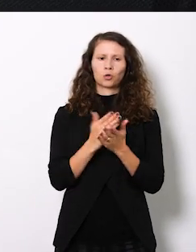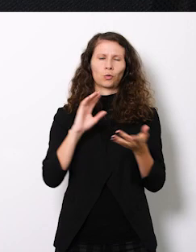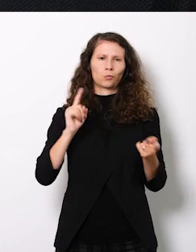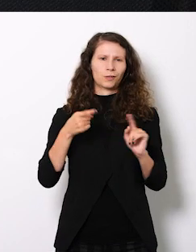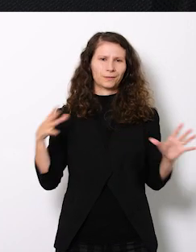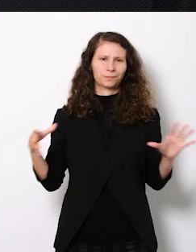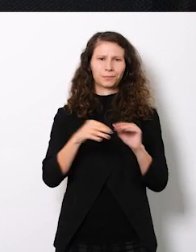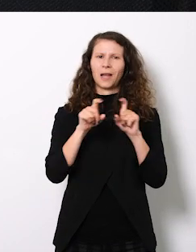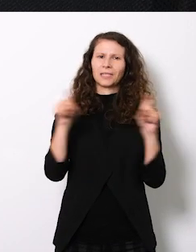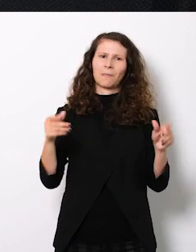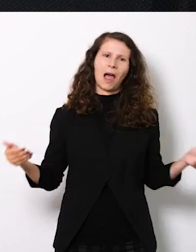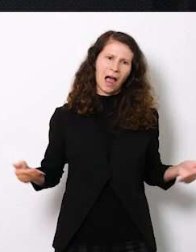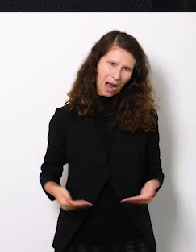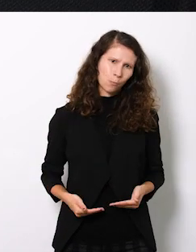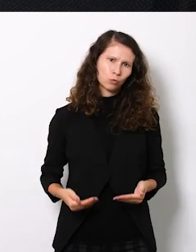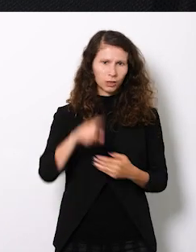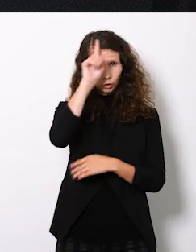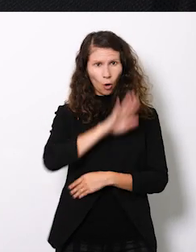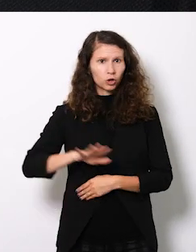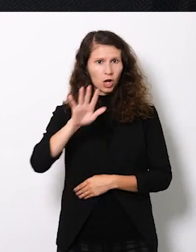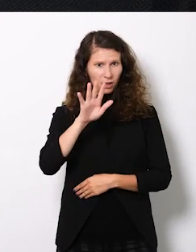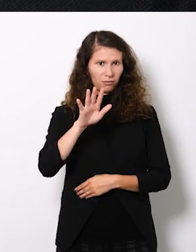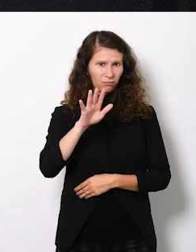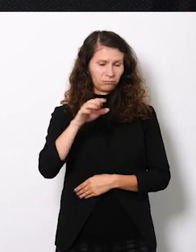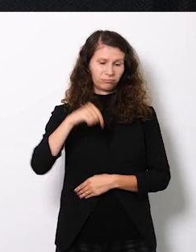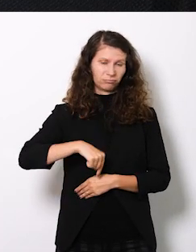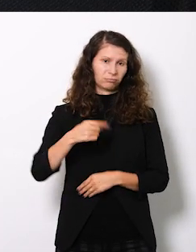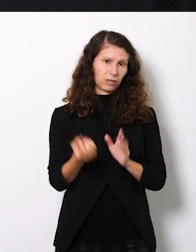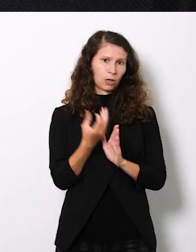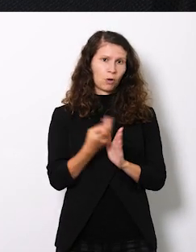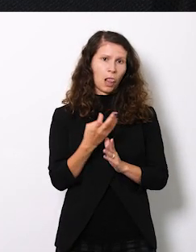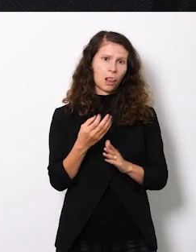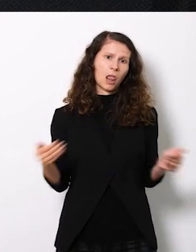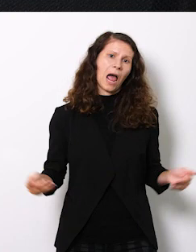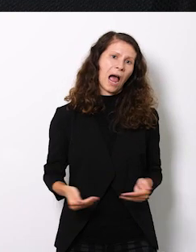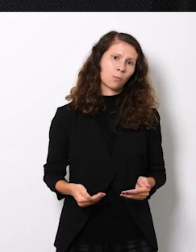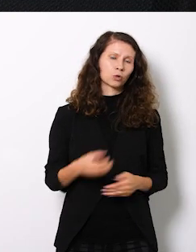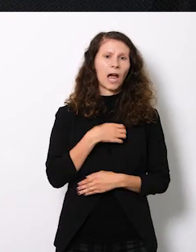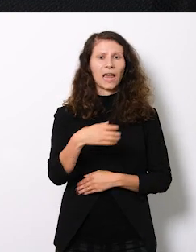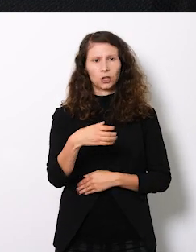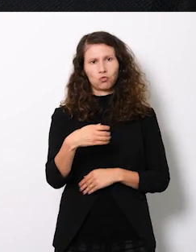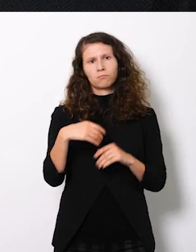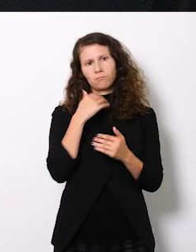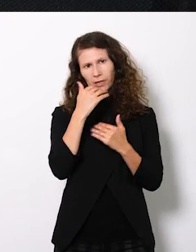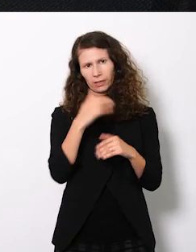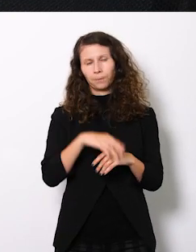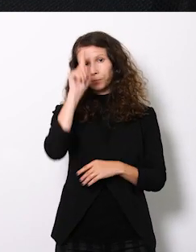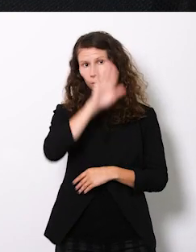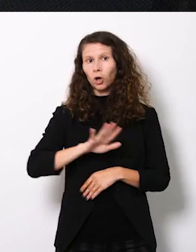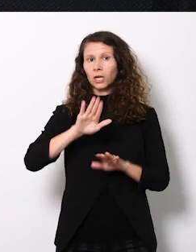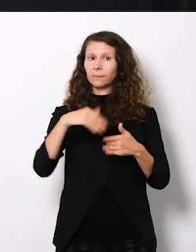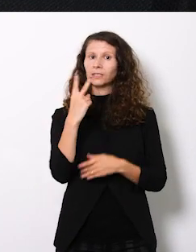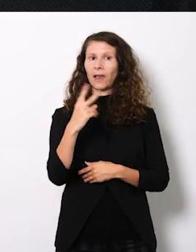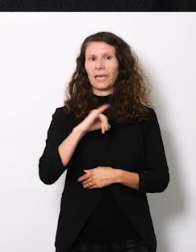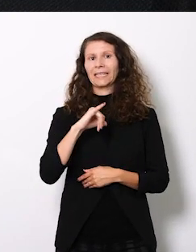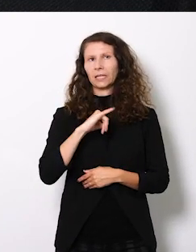Thema Armut. Das in Deutschland zeigt ja auch der aktuelle Armuts- und Reichtumsbericht. Wir haben in Deutschland zwei interessante